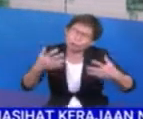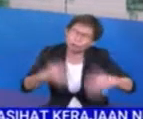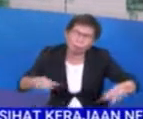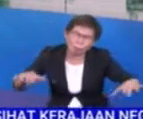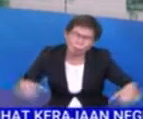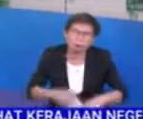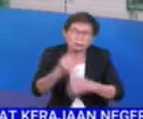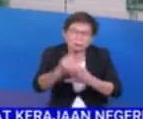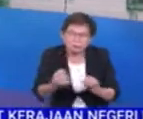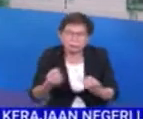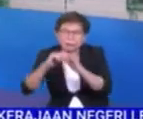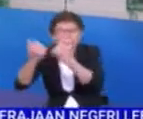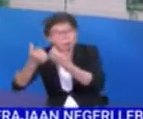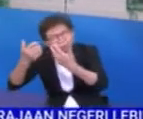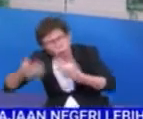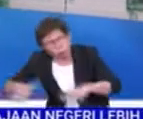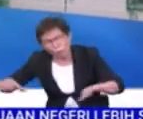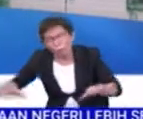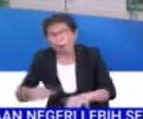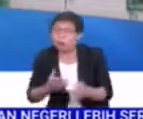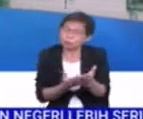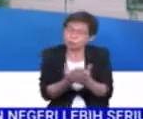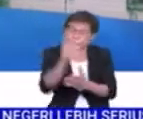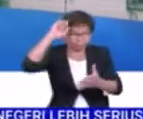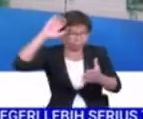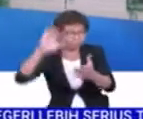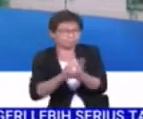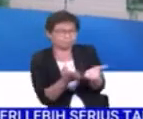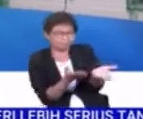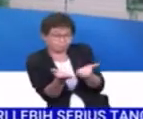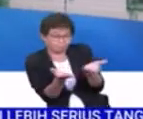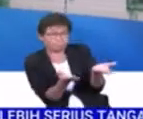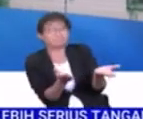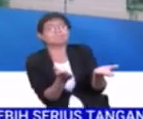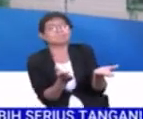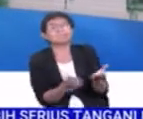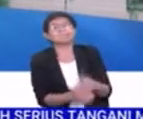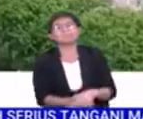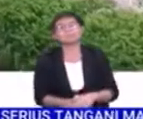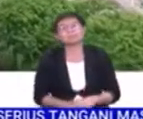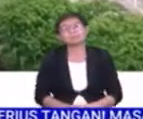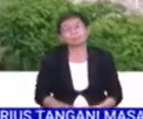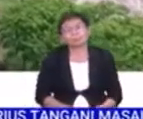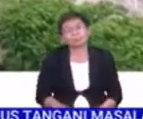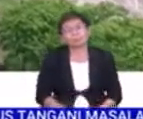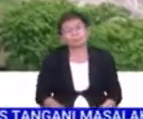jabatan dan agensi berkaitan sekaligus yakin penghematan dapat diberikan